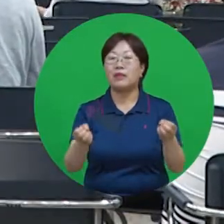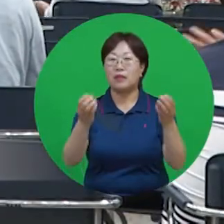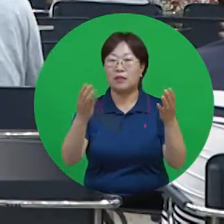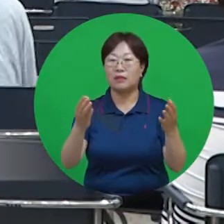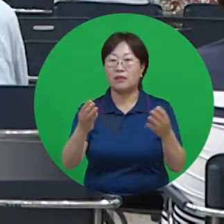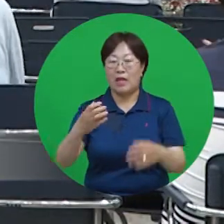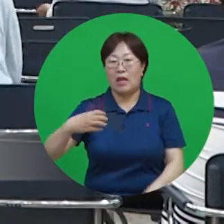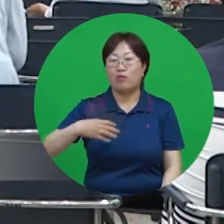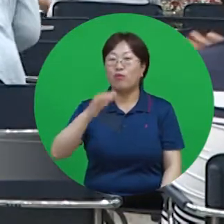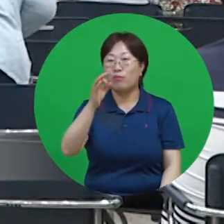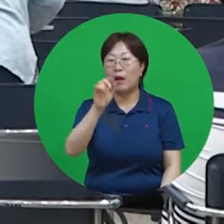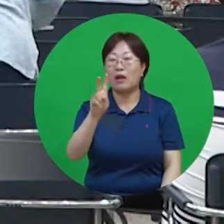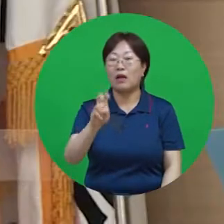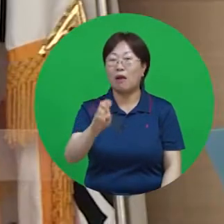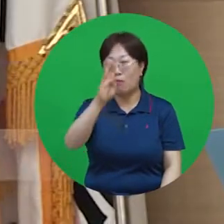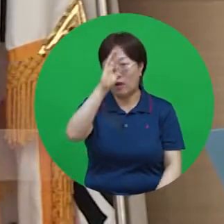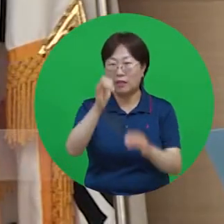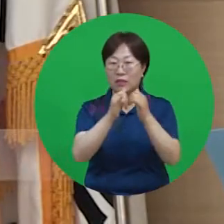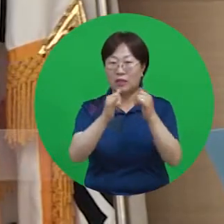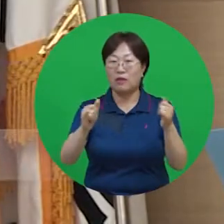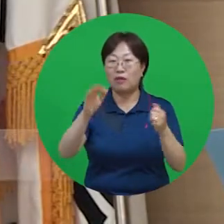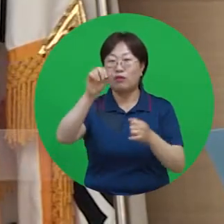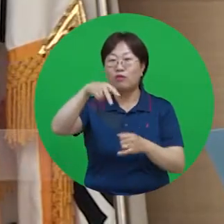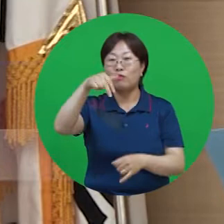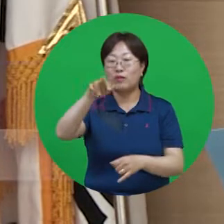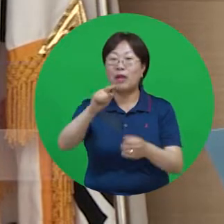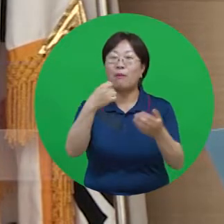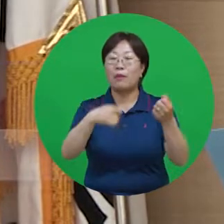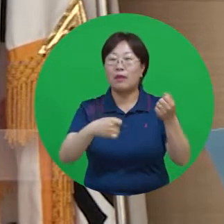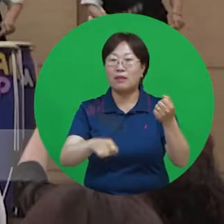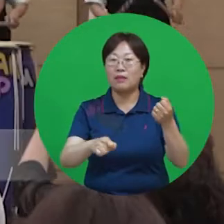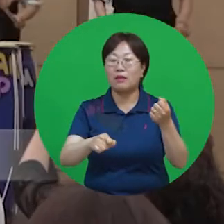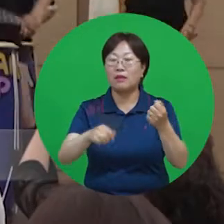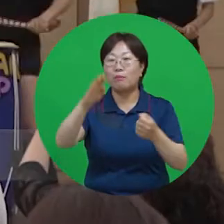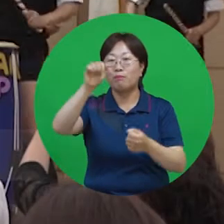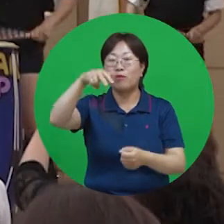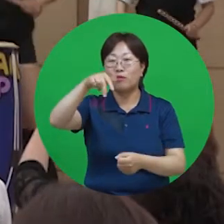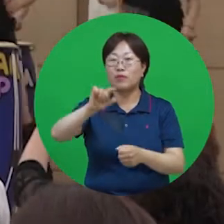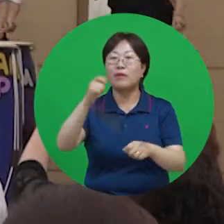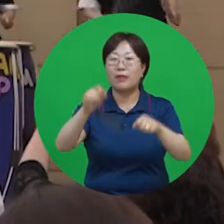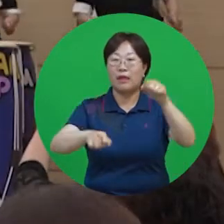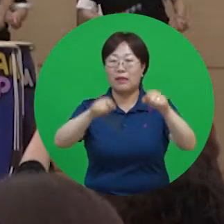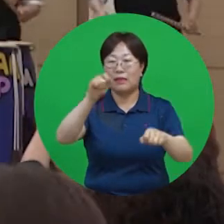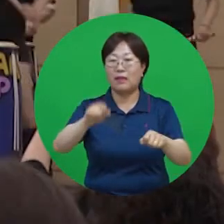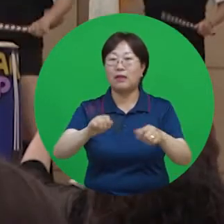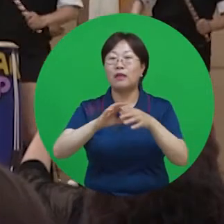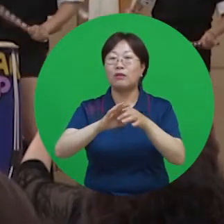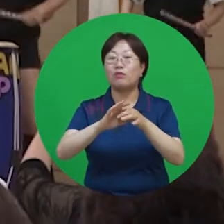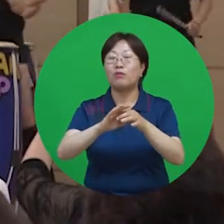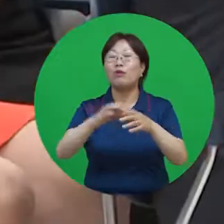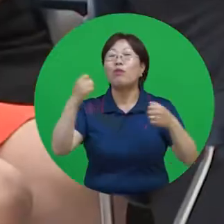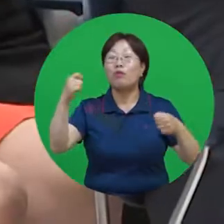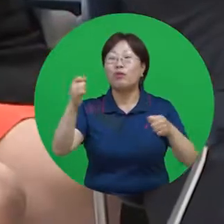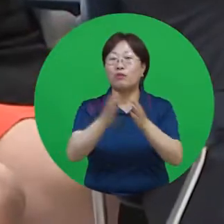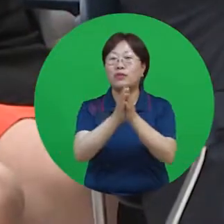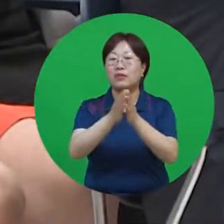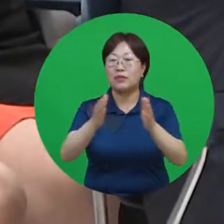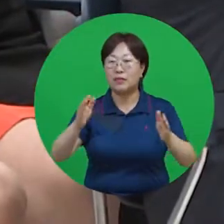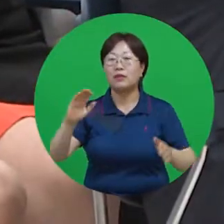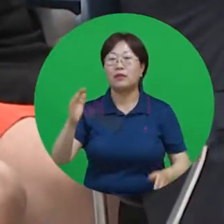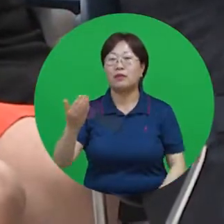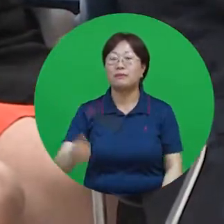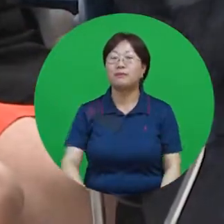행사는 유방암 1 으로 구성된 유자 밴드와 퓨전 난타 동아리 드림 탭 등의 공연으로